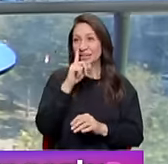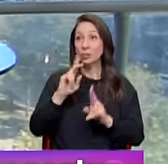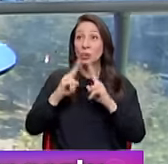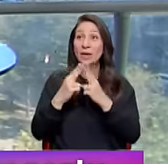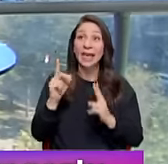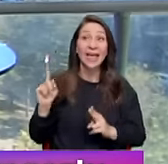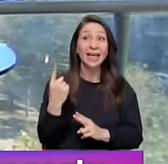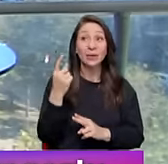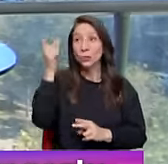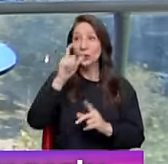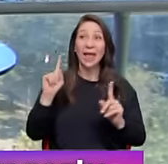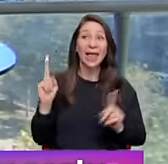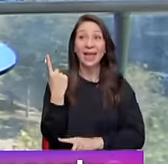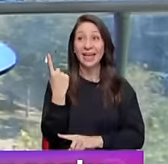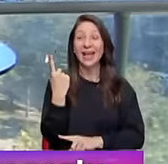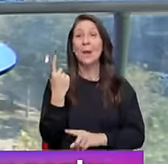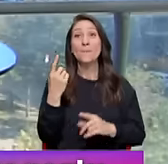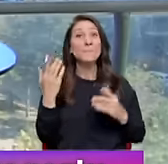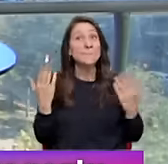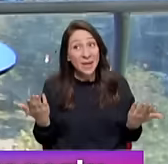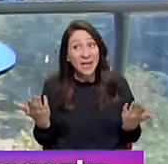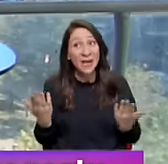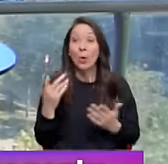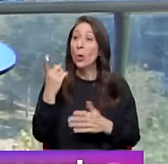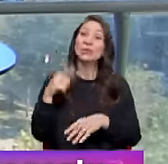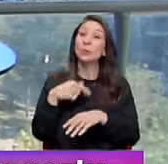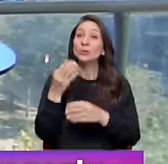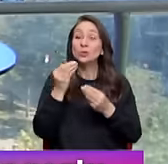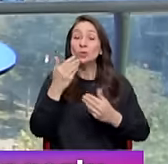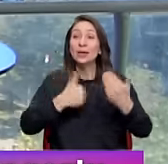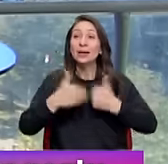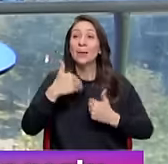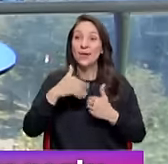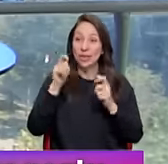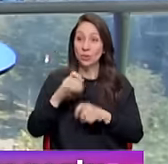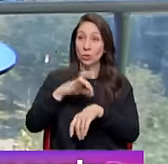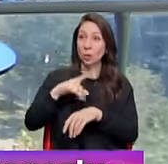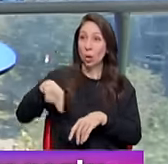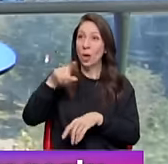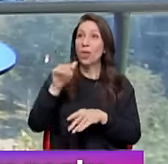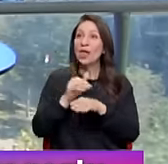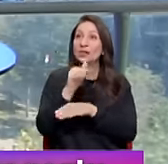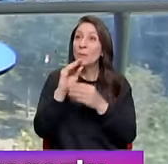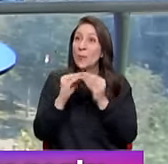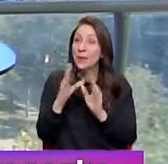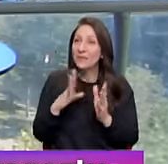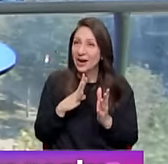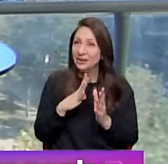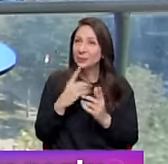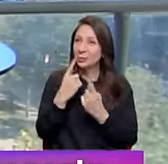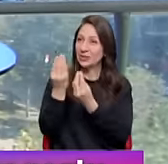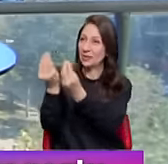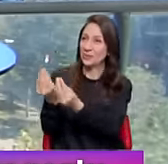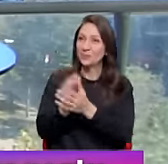kez, Türkiye'de ilk kez. Evet. Ve peki o zaman çocuk cerrahları, onların yaşadığı problemler de var. Sözü size